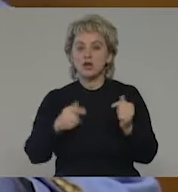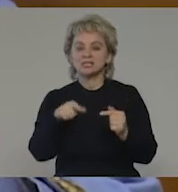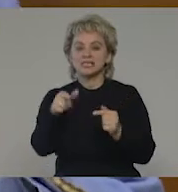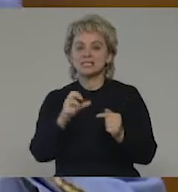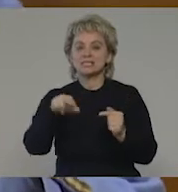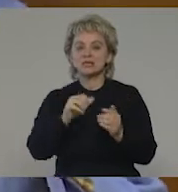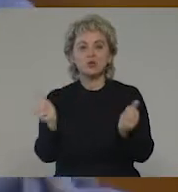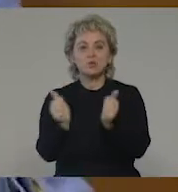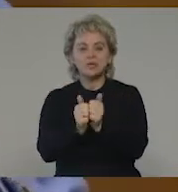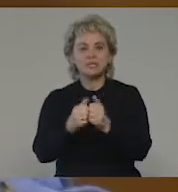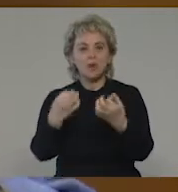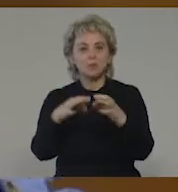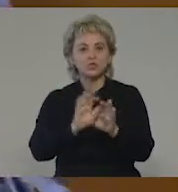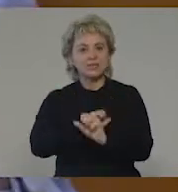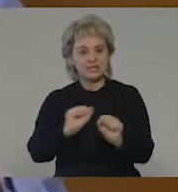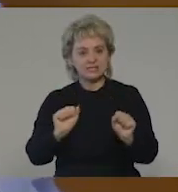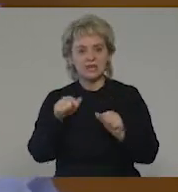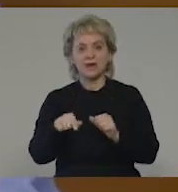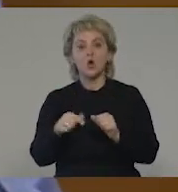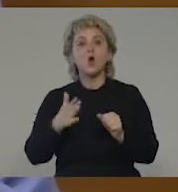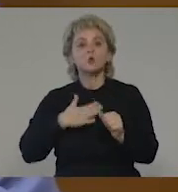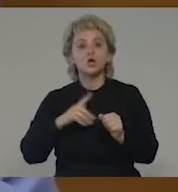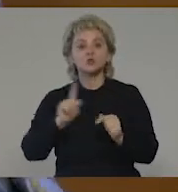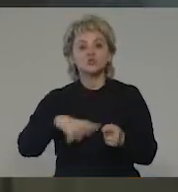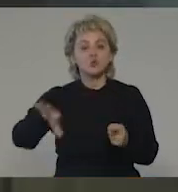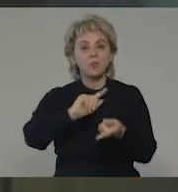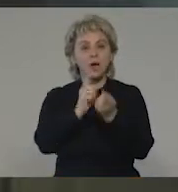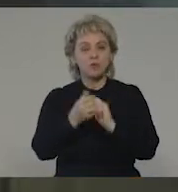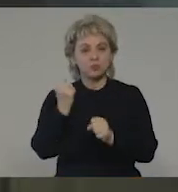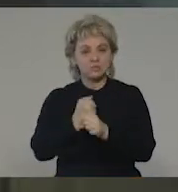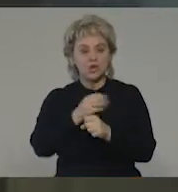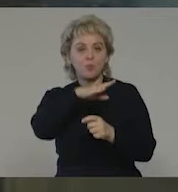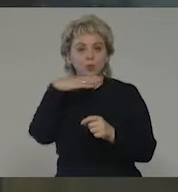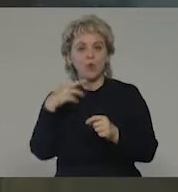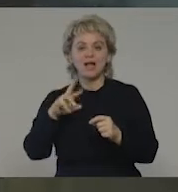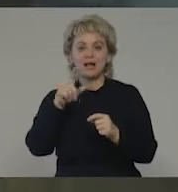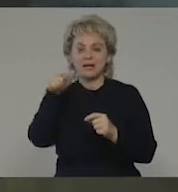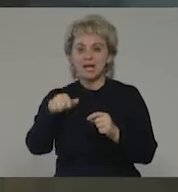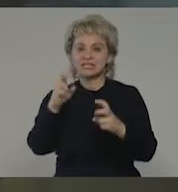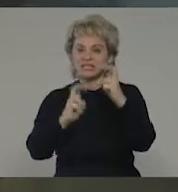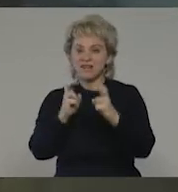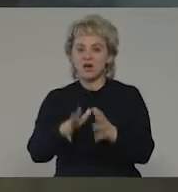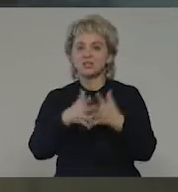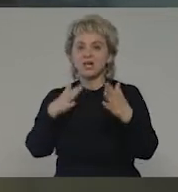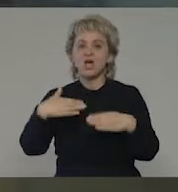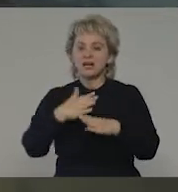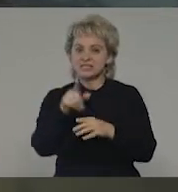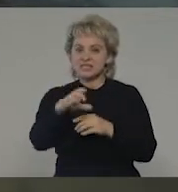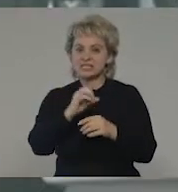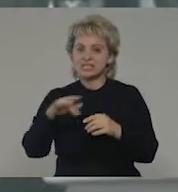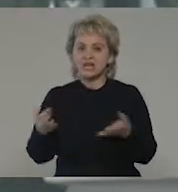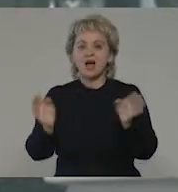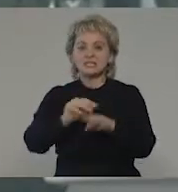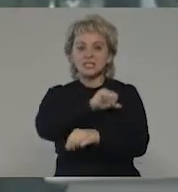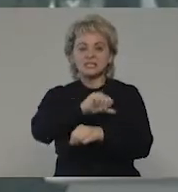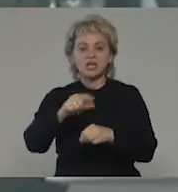близко подпускать нельзя. У нас все наоборот сделали. Многие фармацевтические заводы с развалом СССР остались за